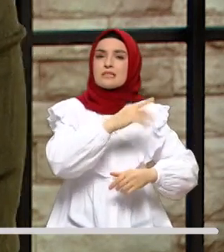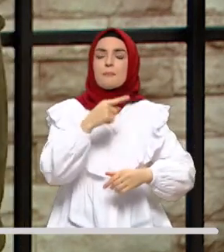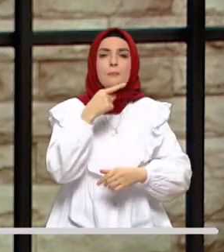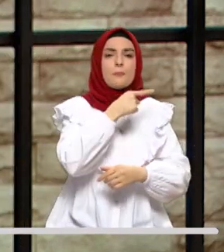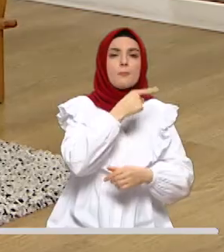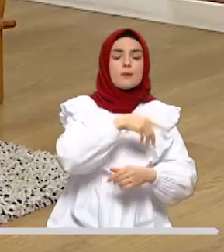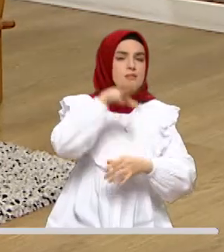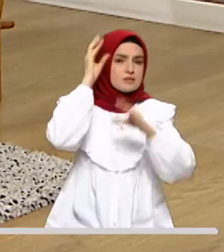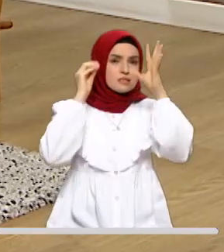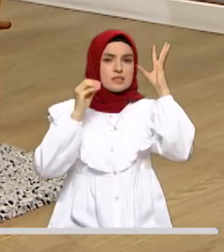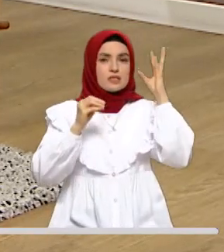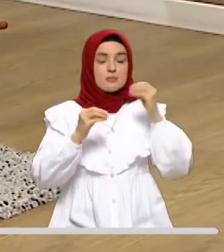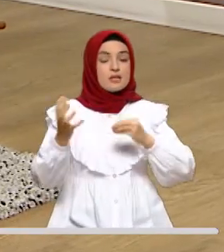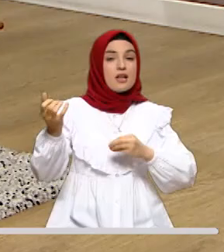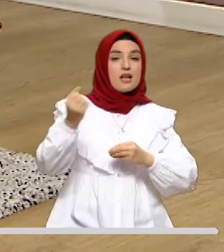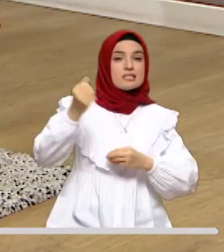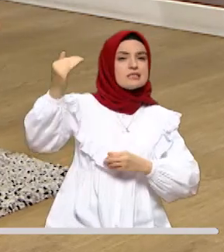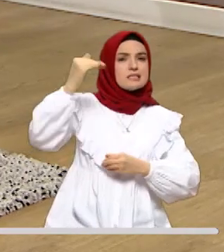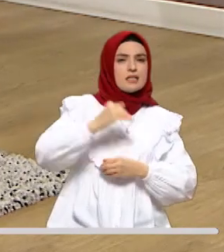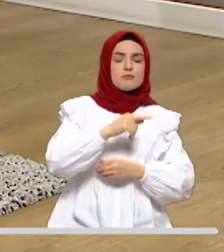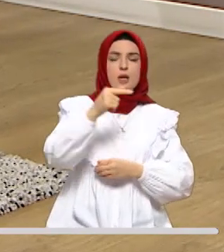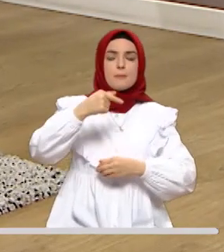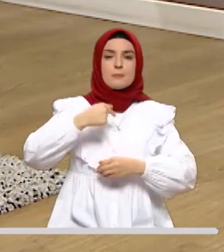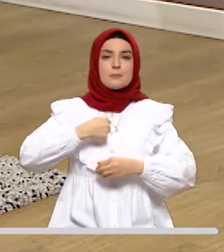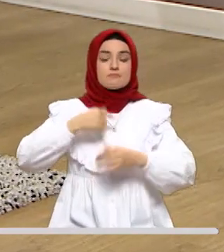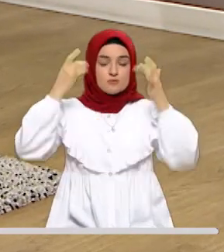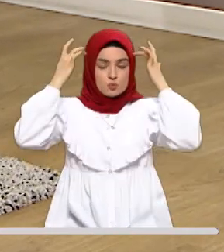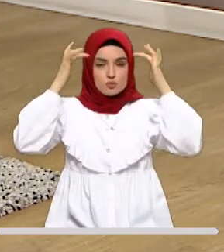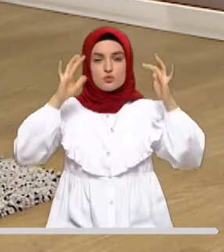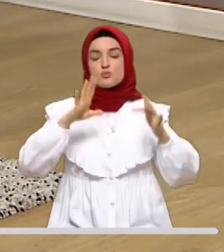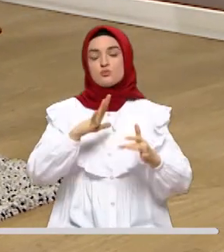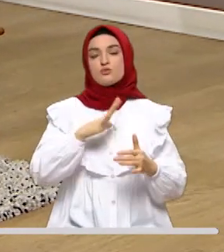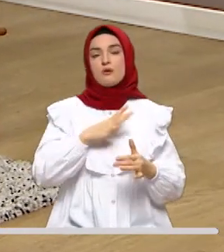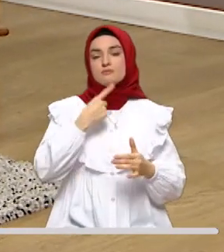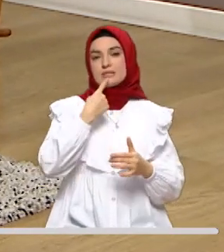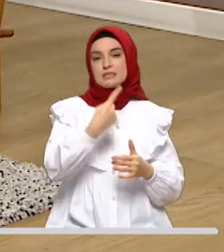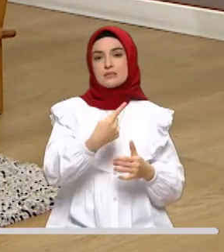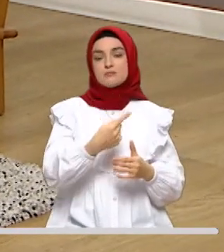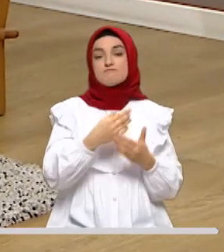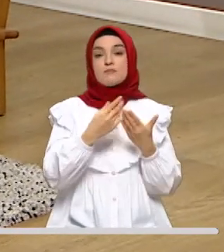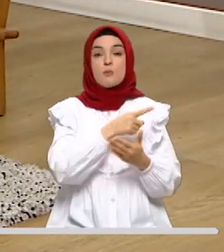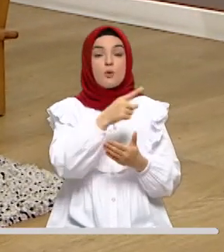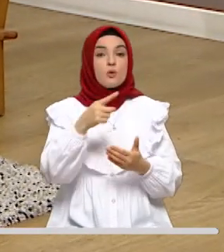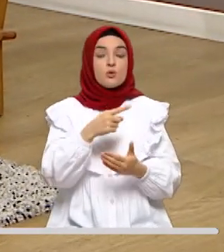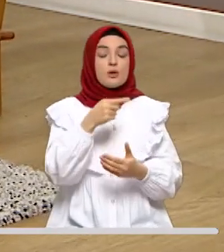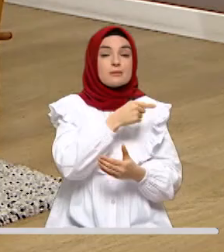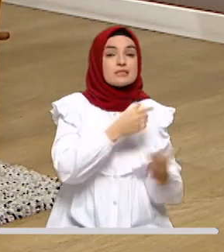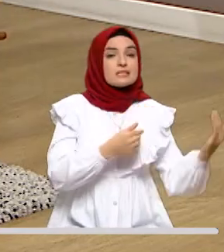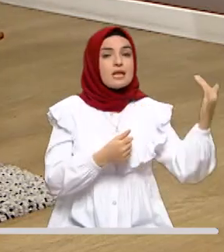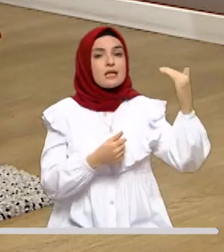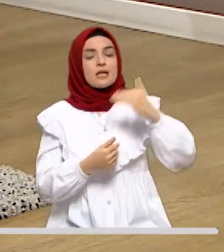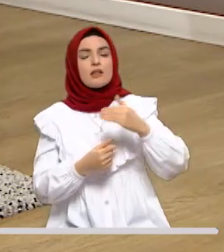fennini alın gelin. Bizim irfanımız var, bizim kültürümüz var. Ama onlar batıdan dönerken